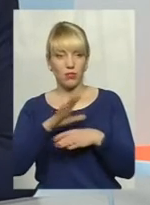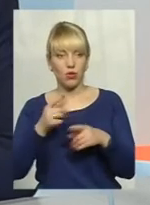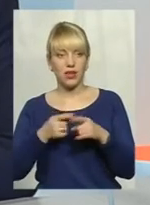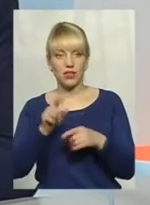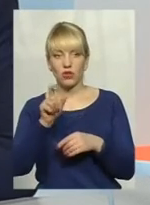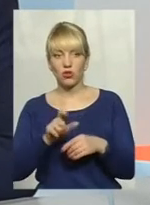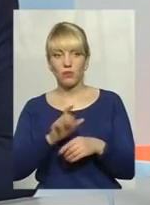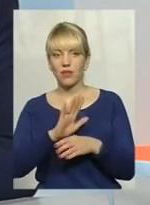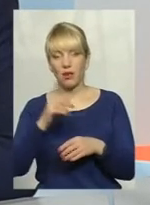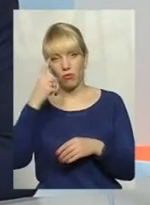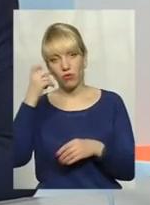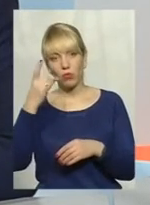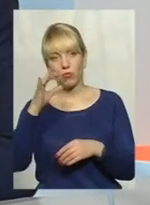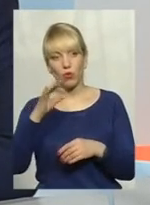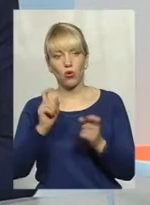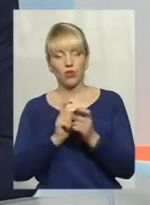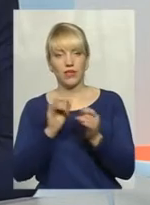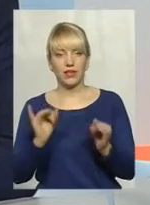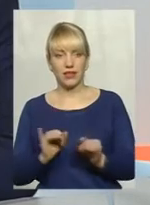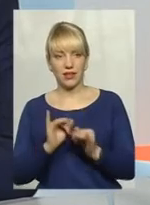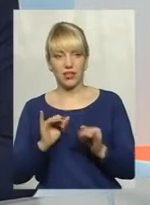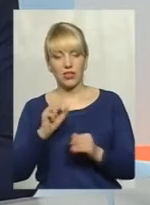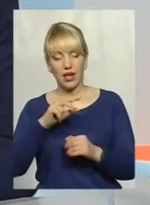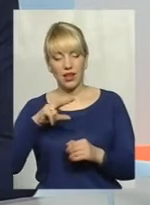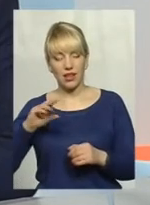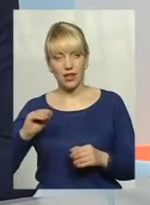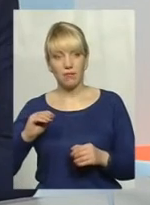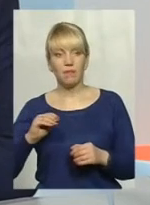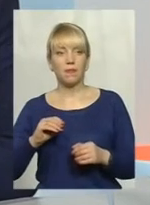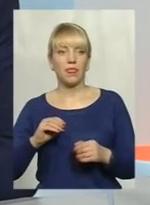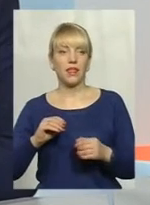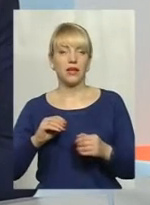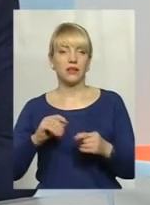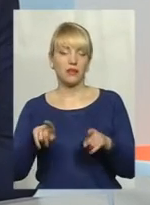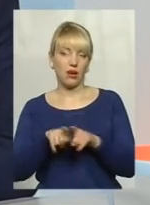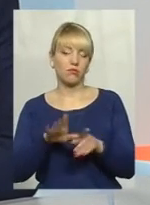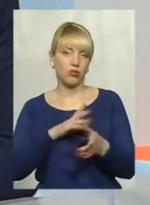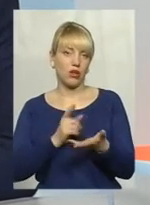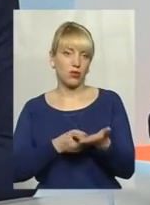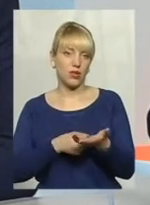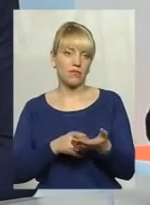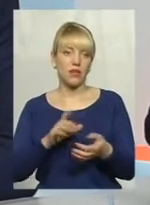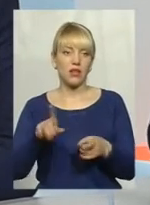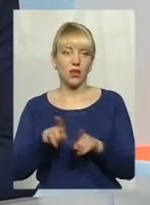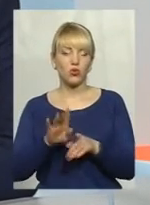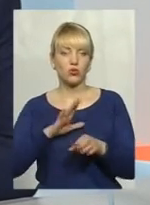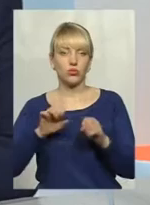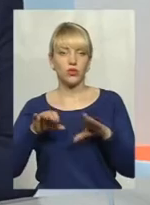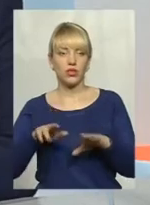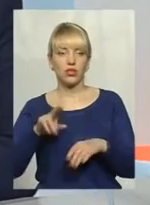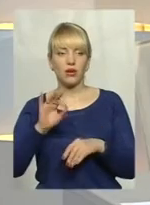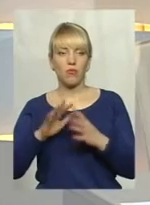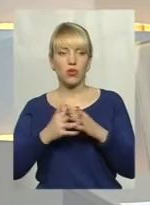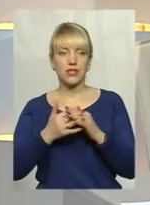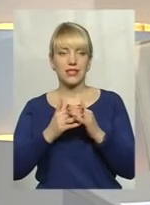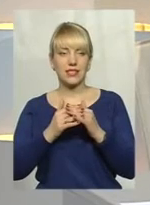особа не повідомила про конфлікт інтересів. Але аргументація була ось така. Також було рішення по